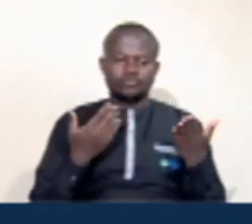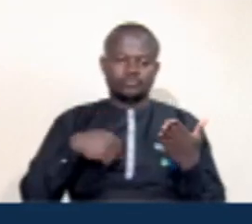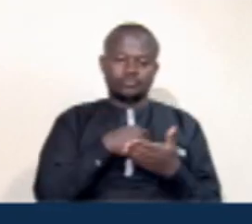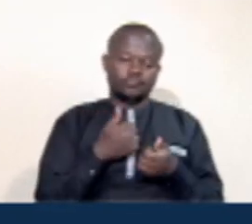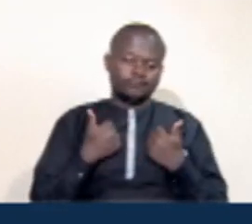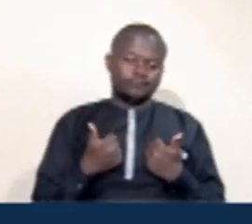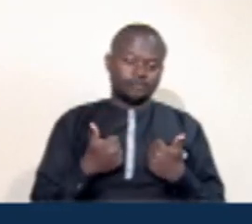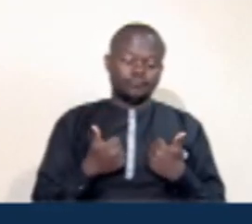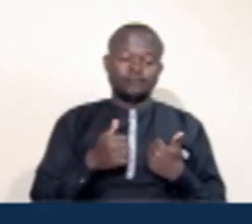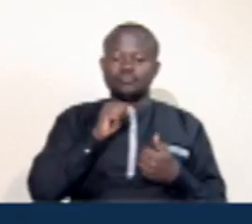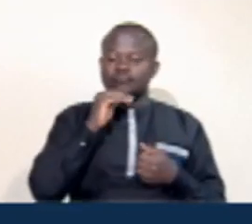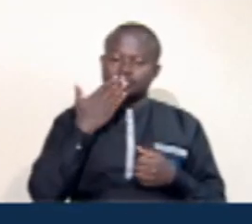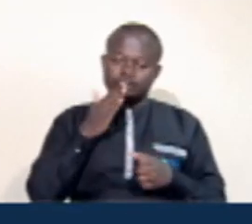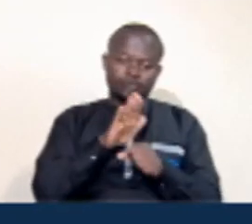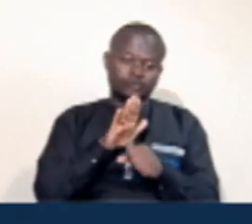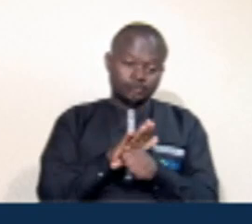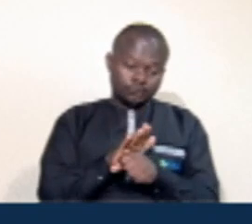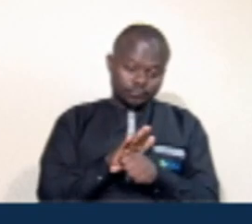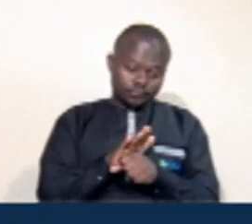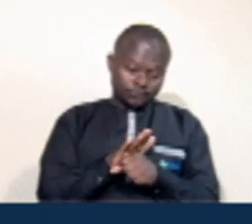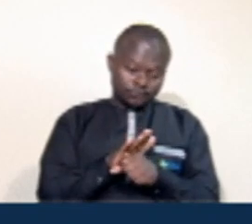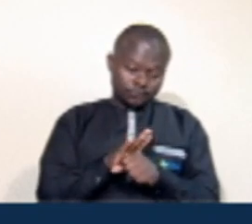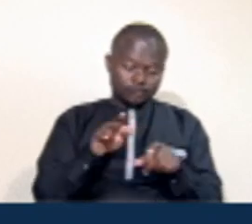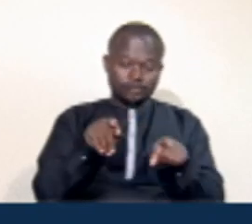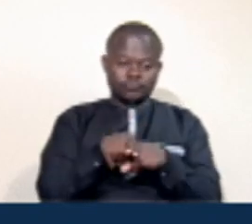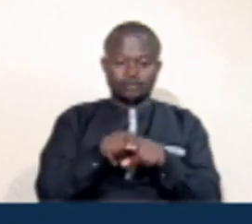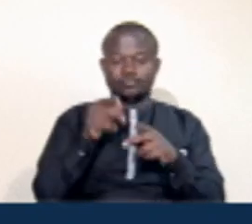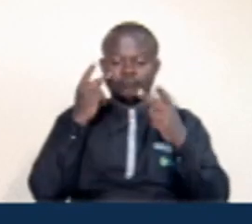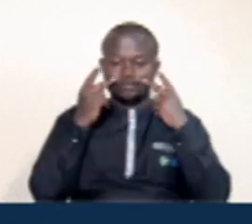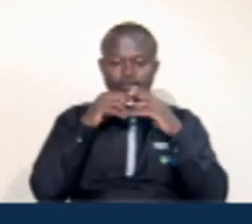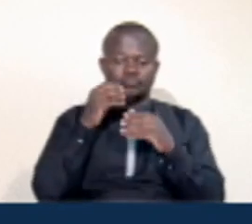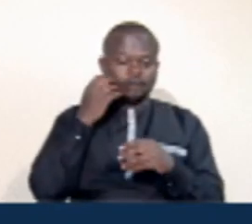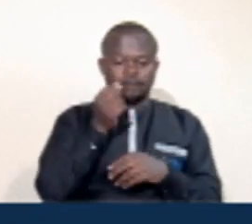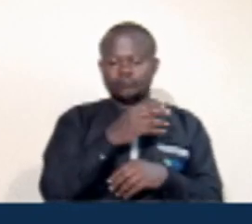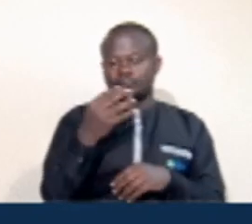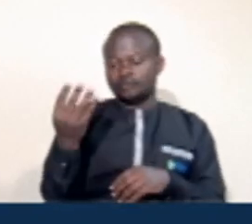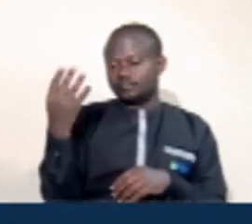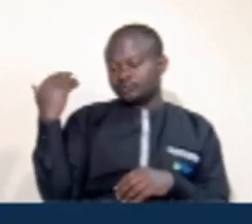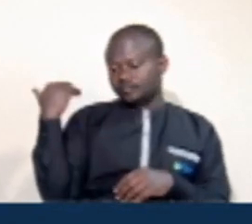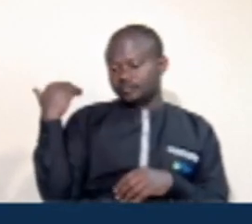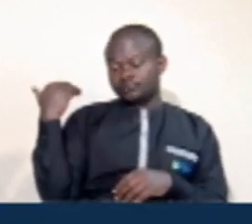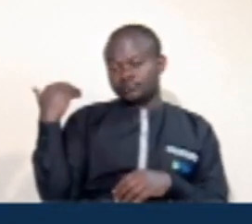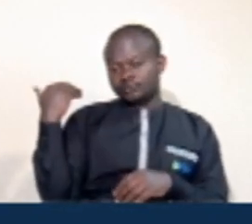duhagaze neza ntabwo ari nabi cyane nk'uko mubibona muri amezi nk'anashize